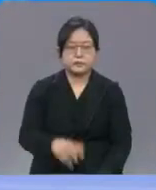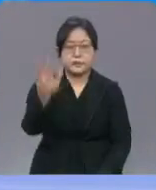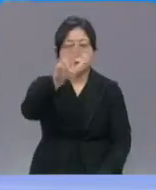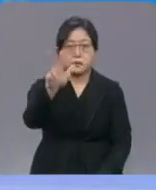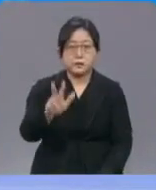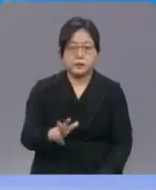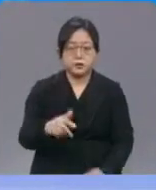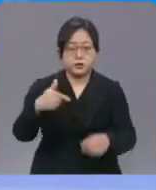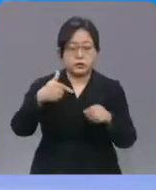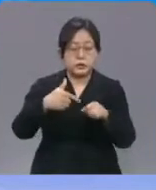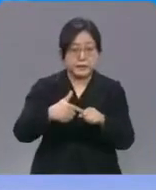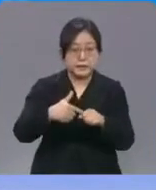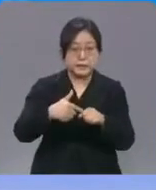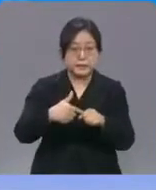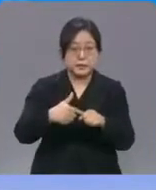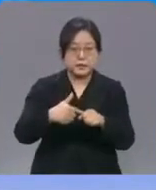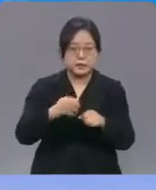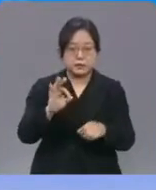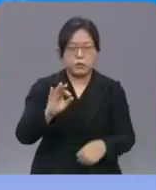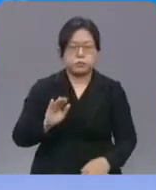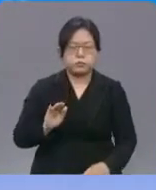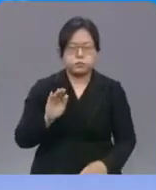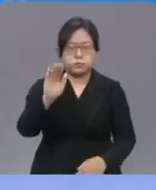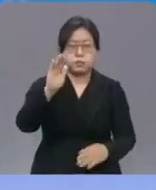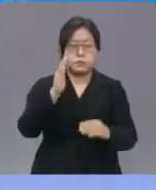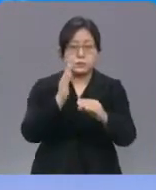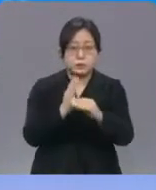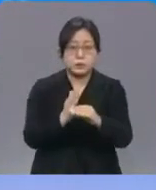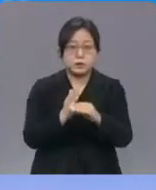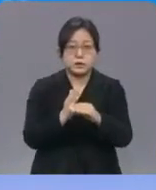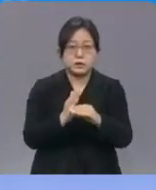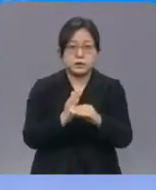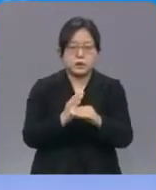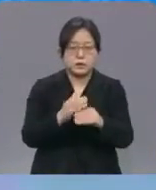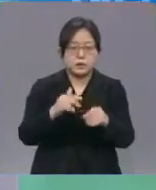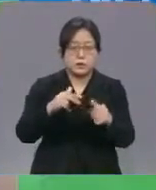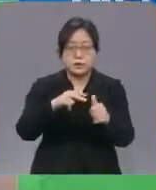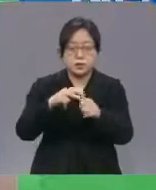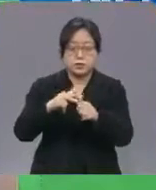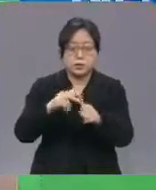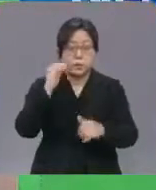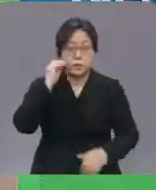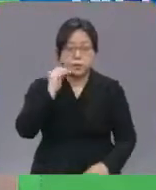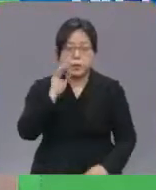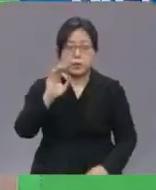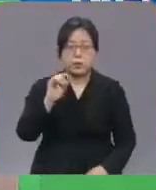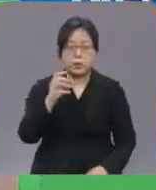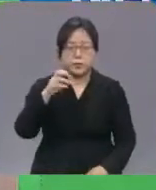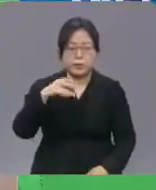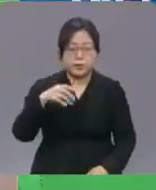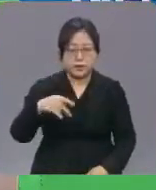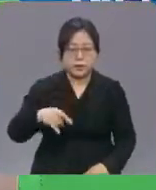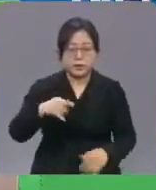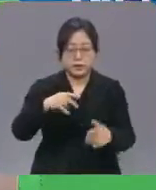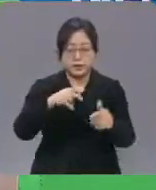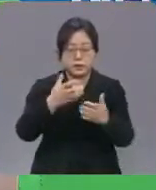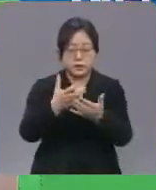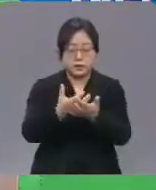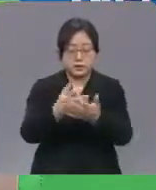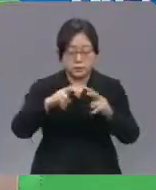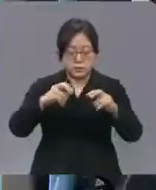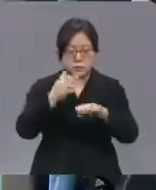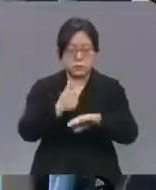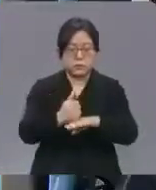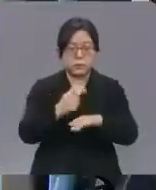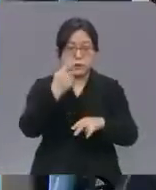전국적으로 주유소 기름값이 가파른 상승세를 기록하고 있는 가운데 유가 정보 사이트 오피넷이 집계한 자료를 보면